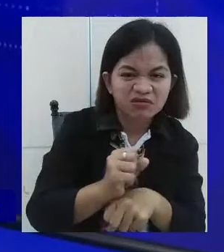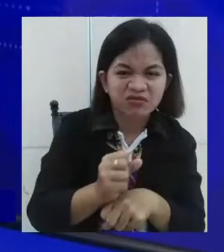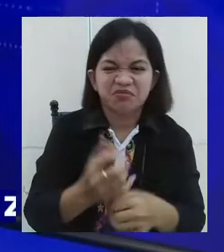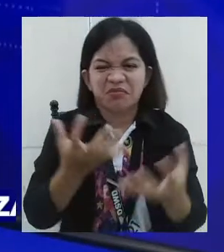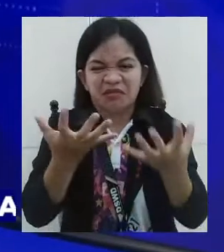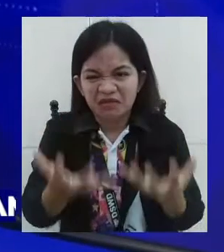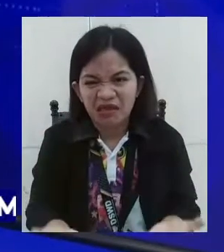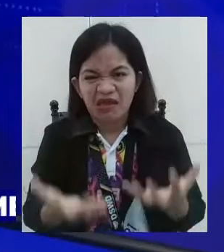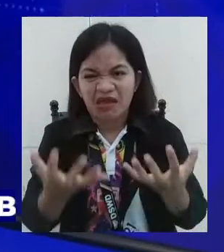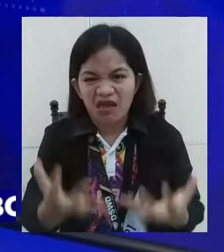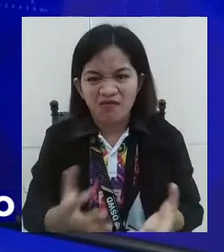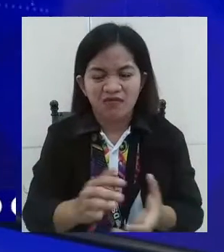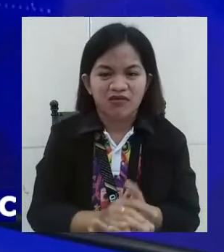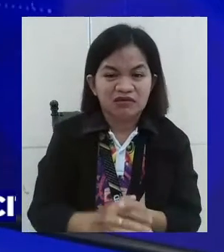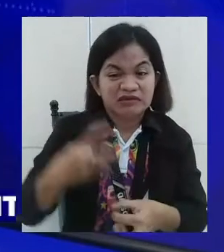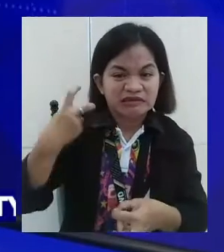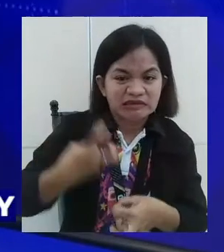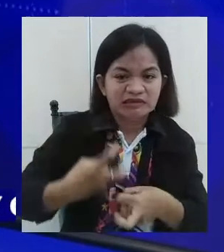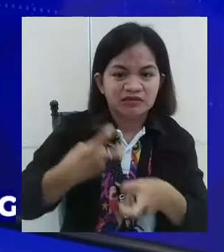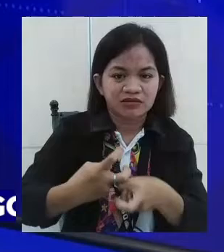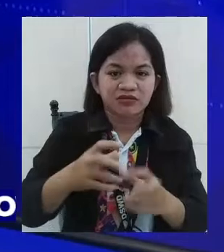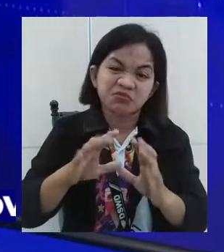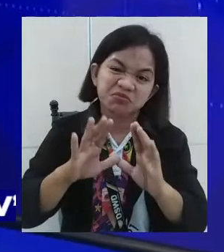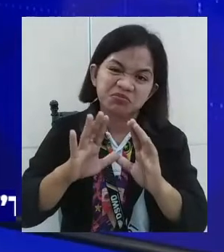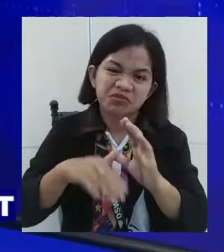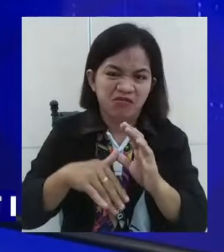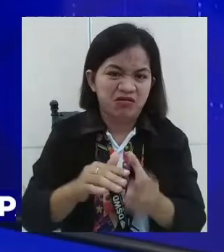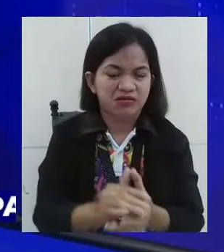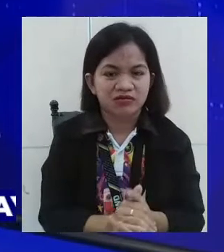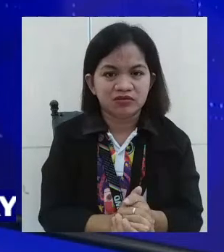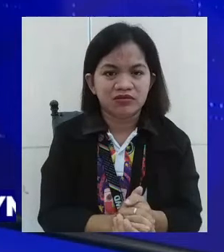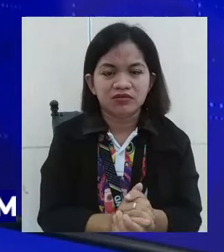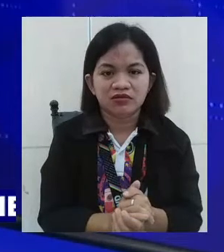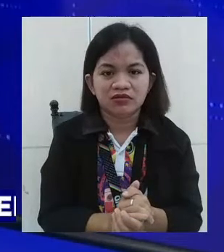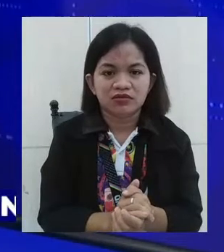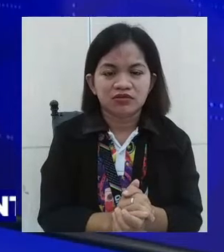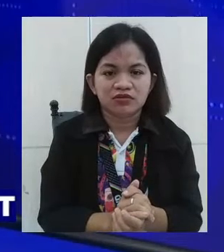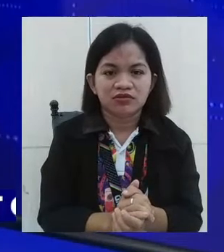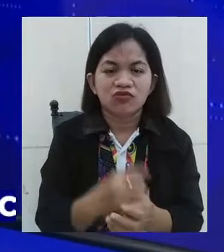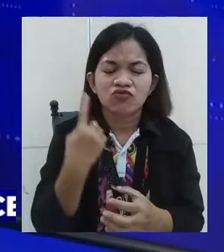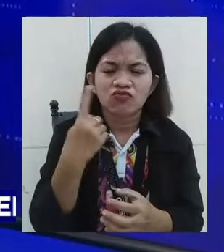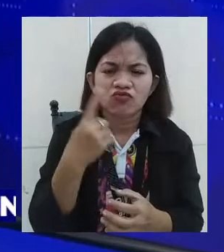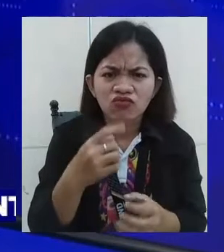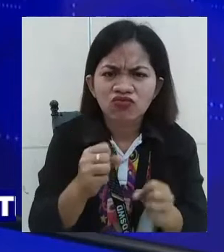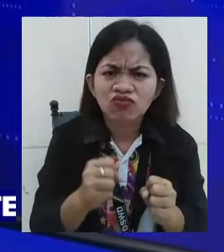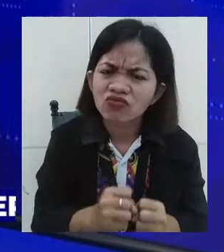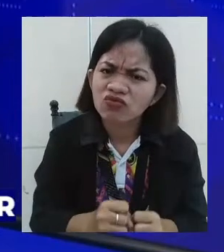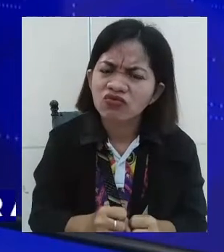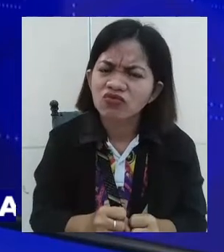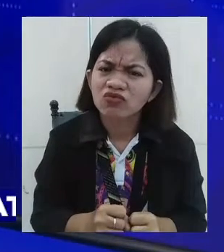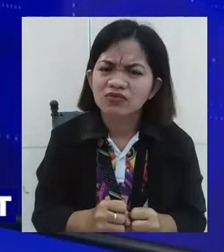restrictions, may mga limitation doon ang taong may kapansanan. So, more or less,